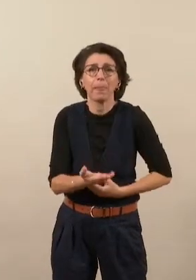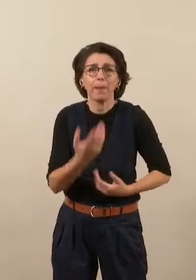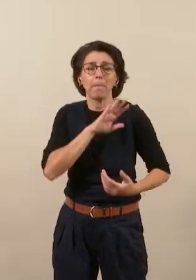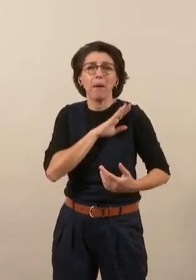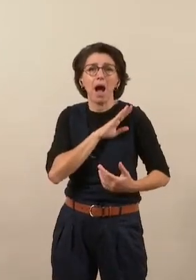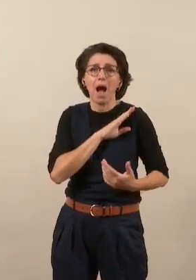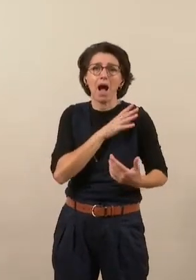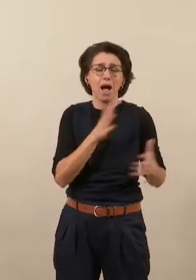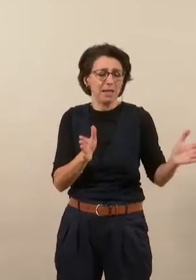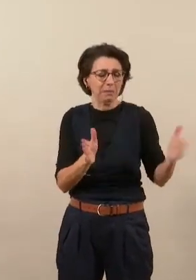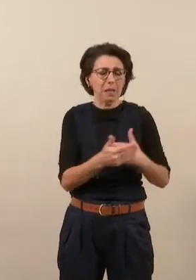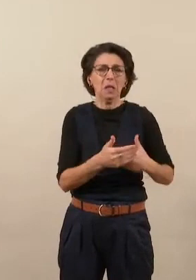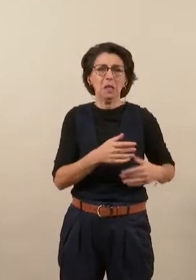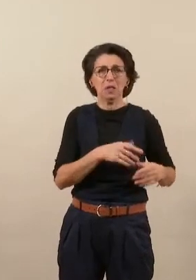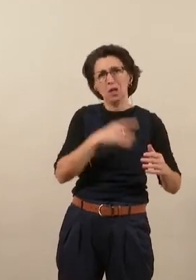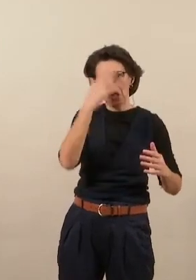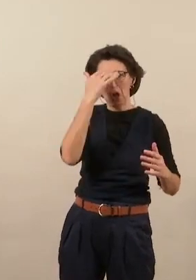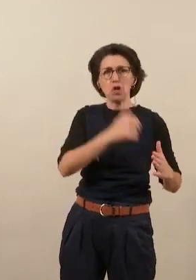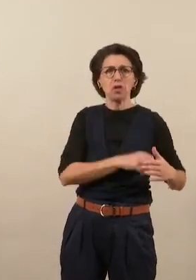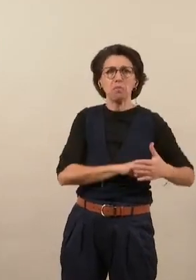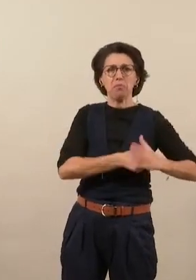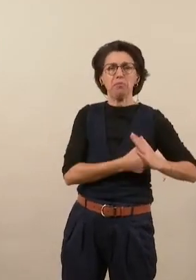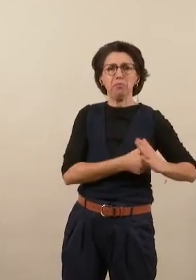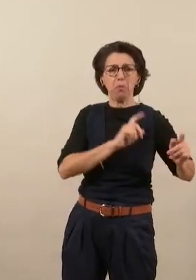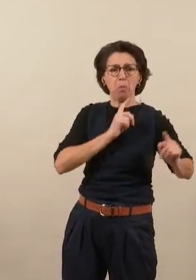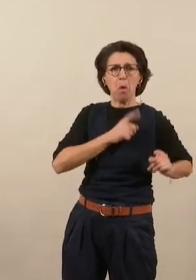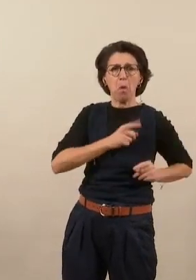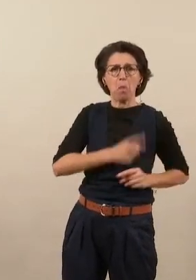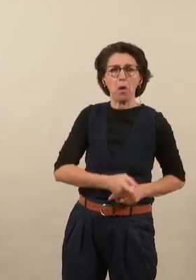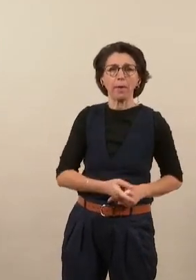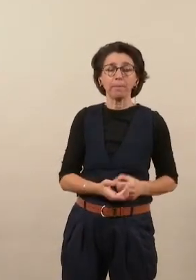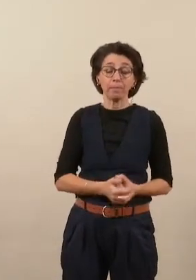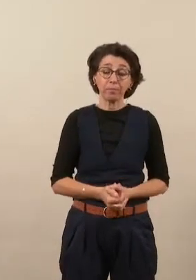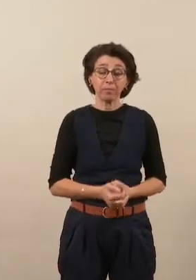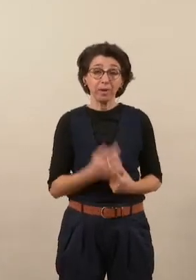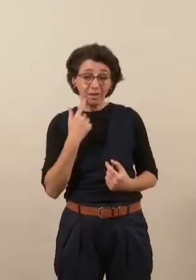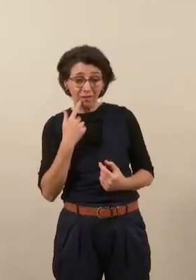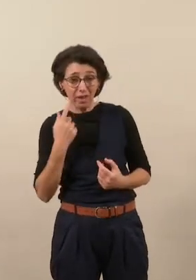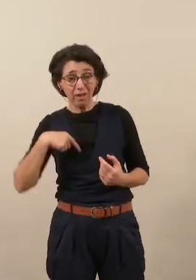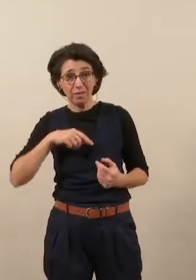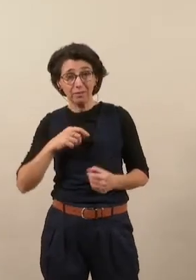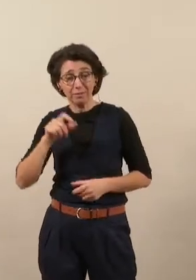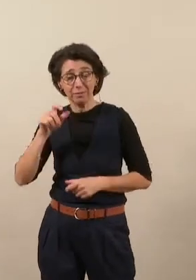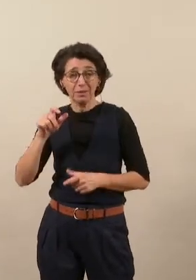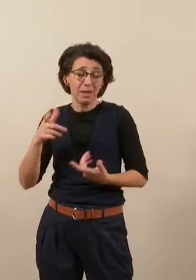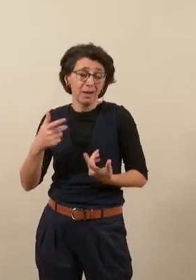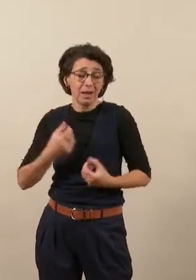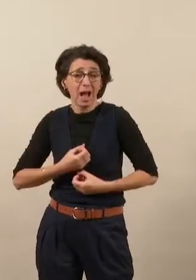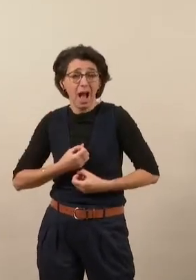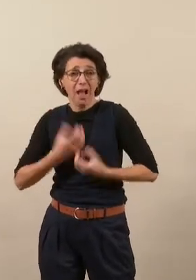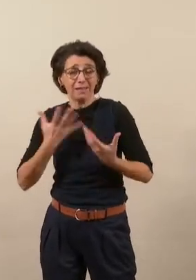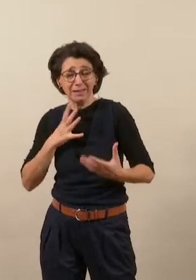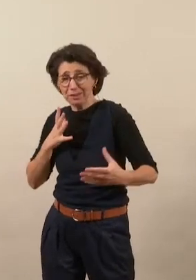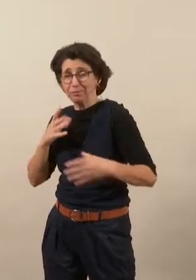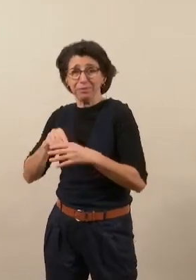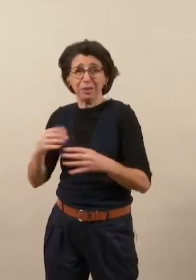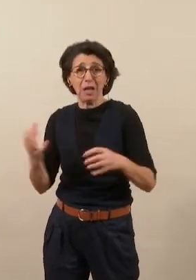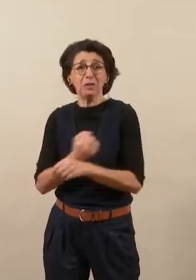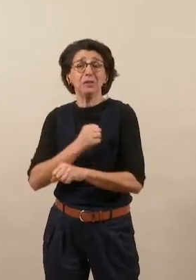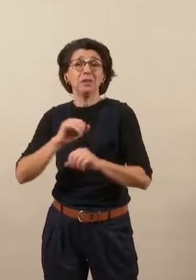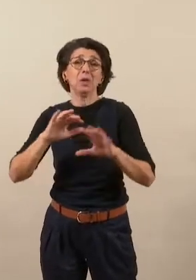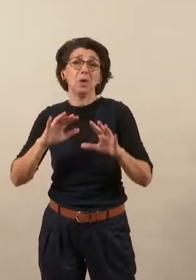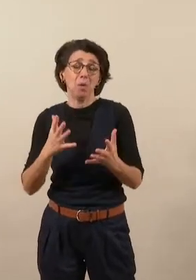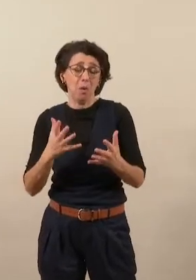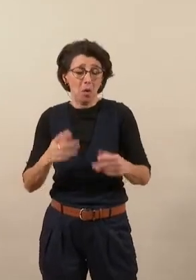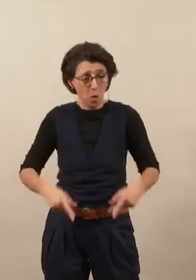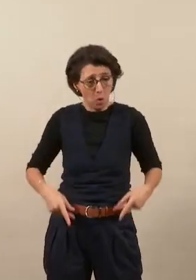votre dogmatisme impose. Pour rentrer dans le moule, des ateliers ont été proposés et une